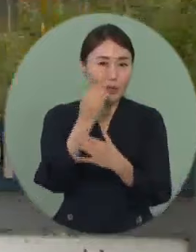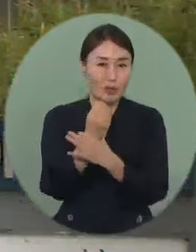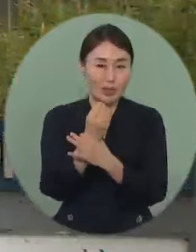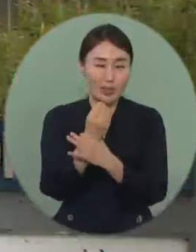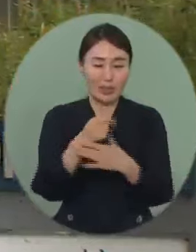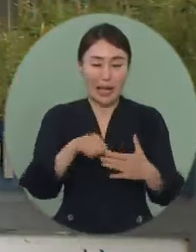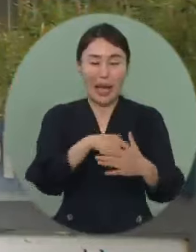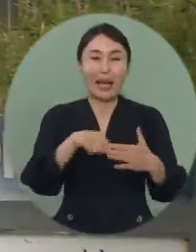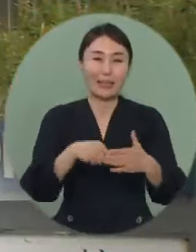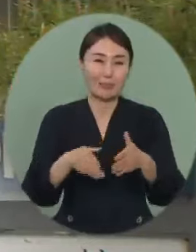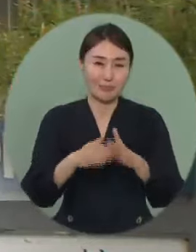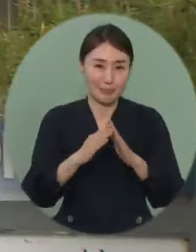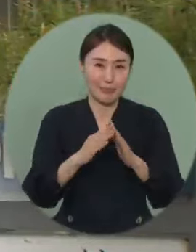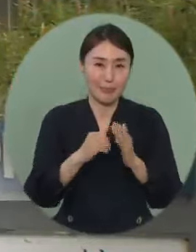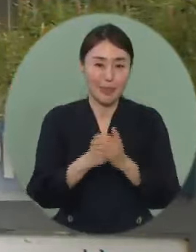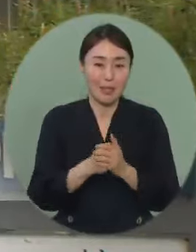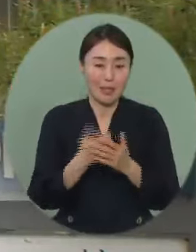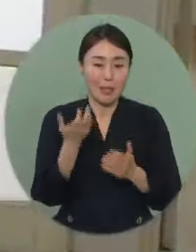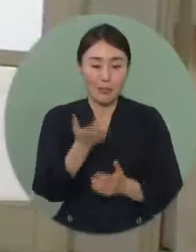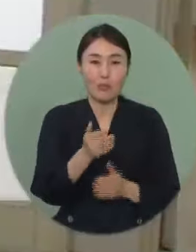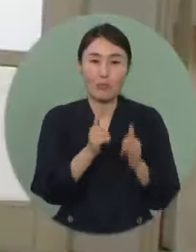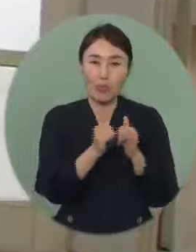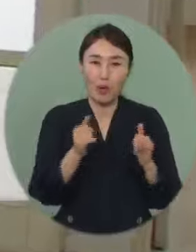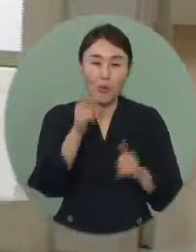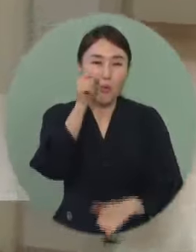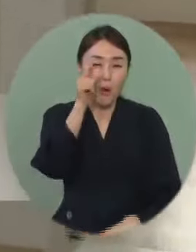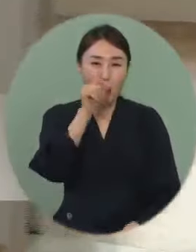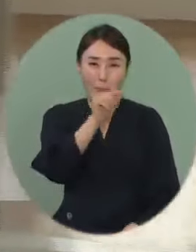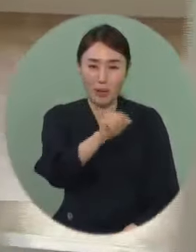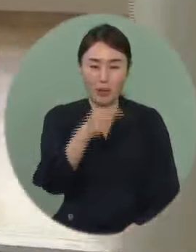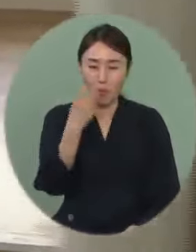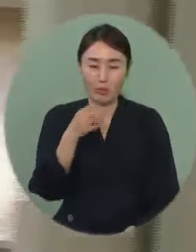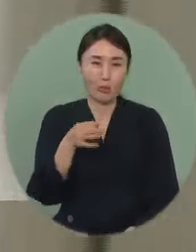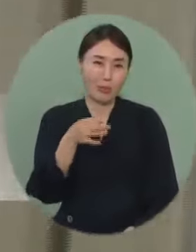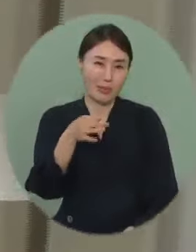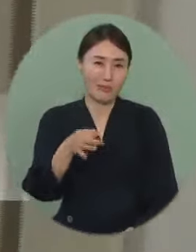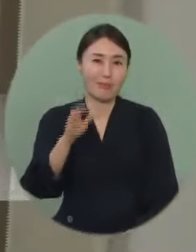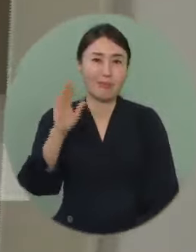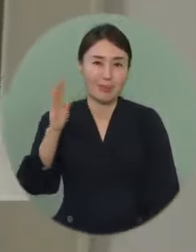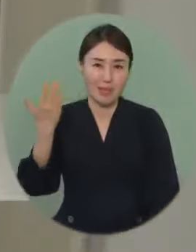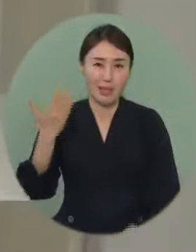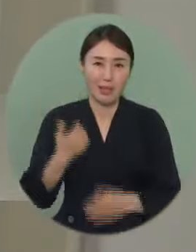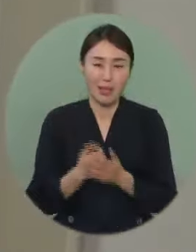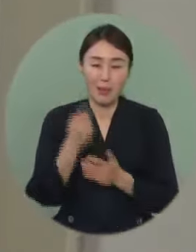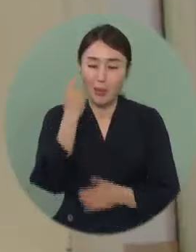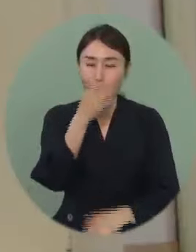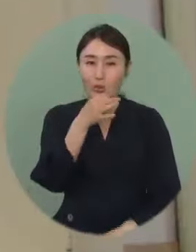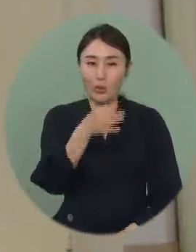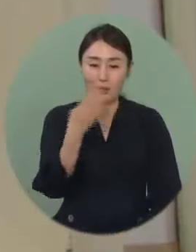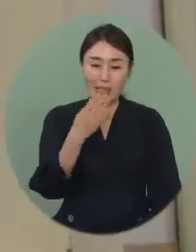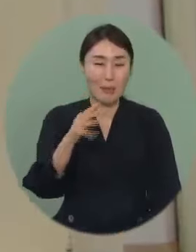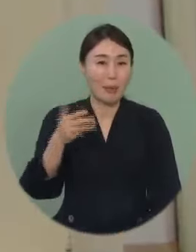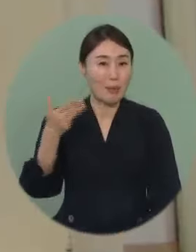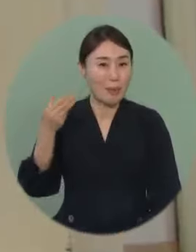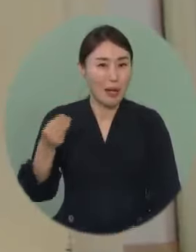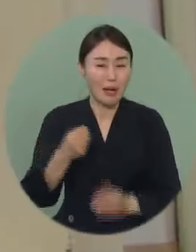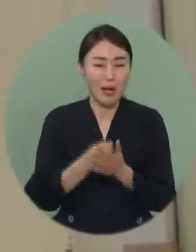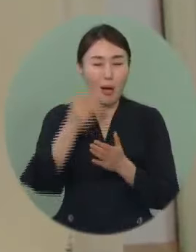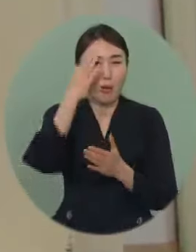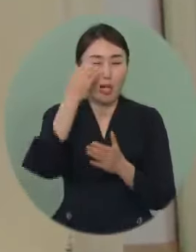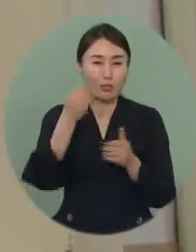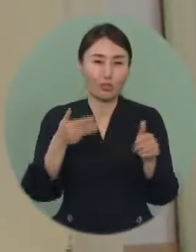위치했습니다 입주자는 월세 만 원과 관리비만 내면 됩니다 보증금 4,800만 원은